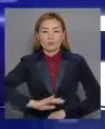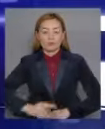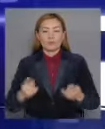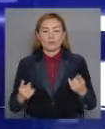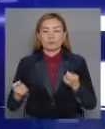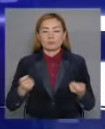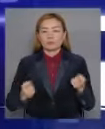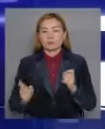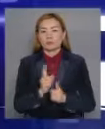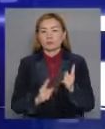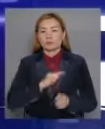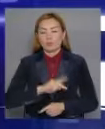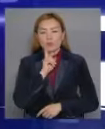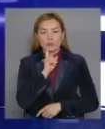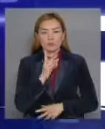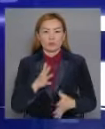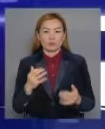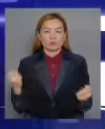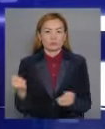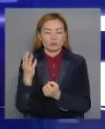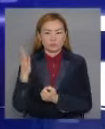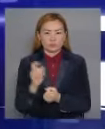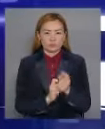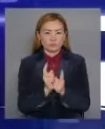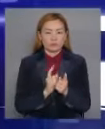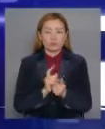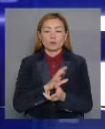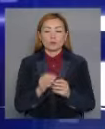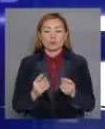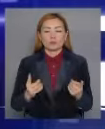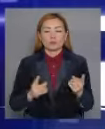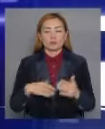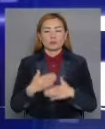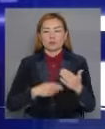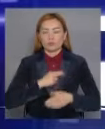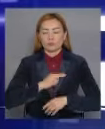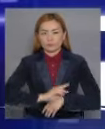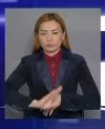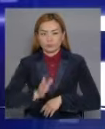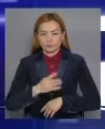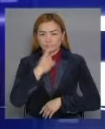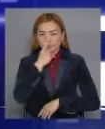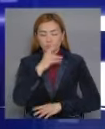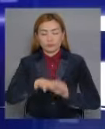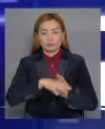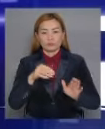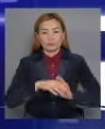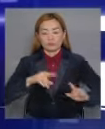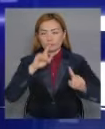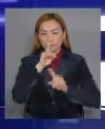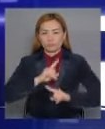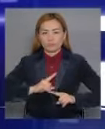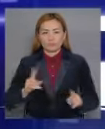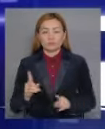Ауқымда саяси науқанға жастар да үн қосты. Бұл өзгерістер жолындағы үлкен қадам десекте болады. Биылғы сайлау өзінің ерекшелігімен